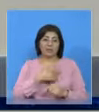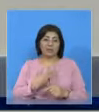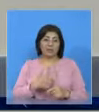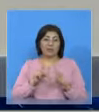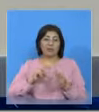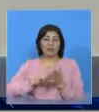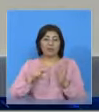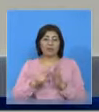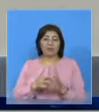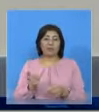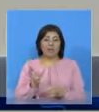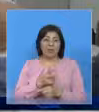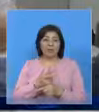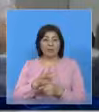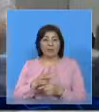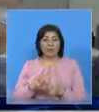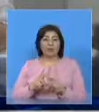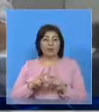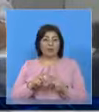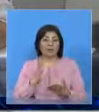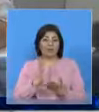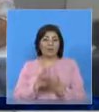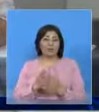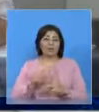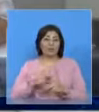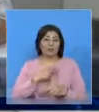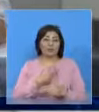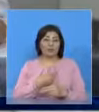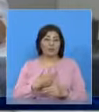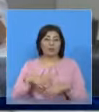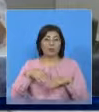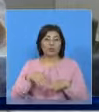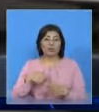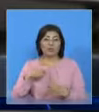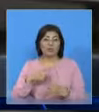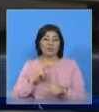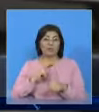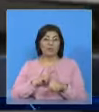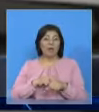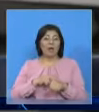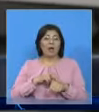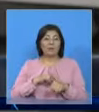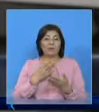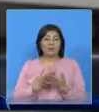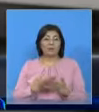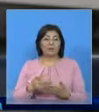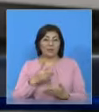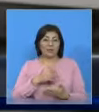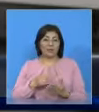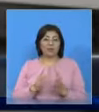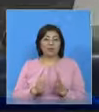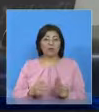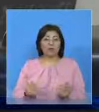бейне бақылау камерасы қосулы. Бұл да вакцинациялаудағы оң шешім дейді дәрігерлер. Мамандар екпе алуды бір ауыздан қолдаса